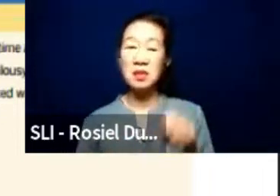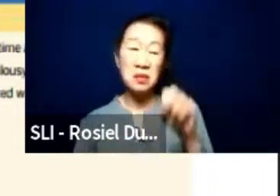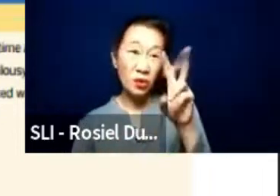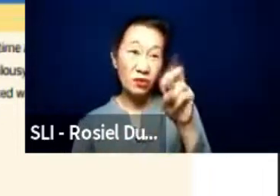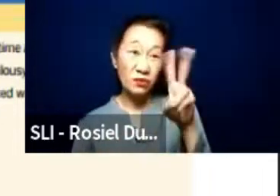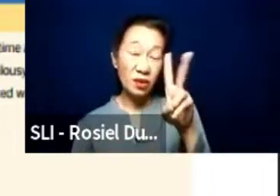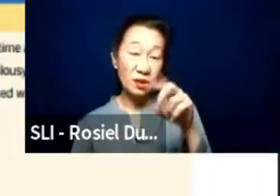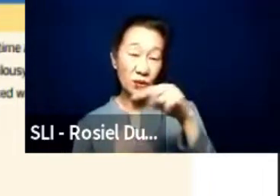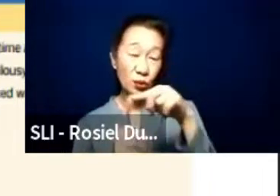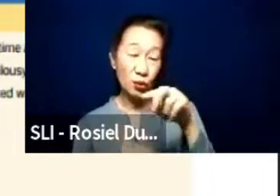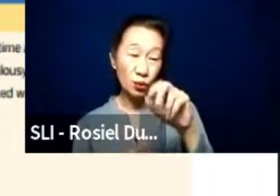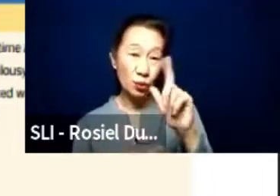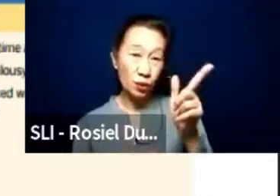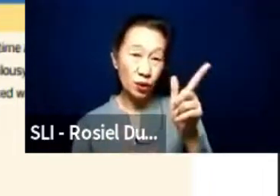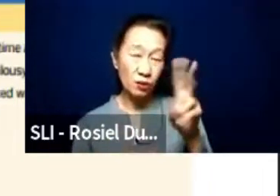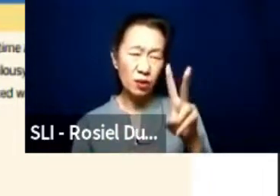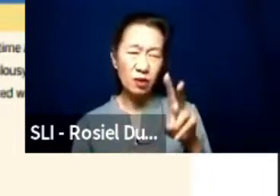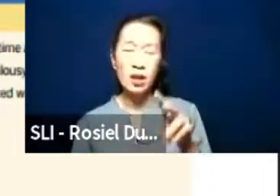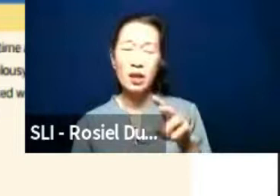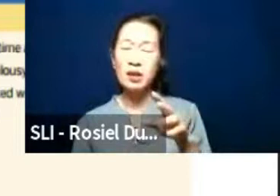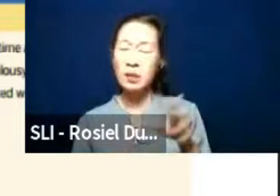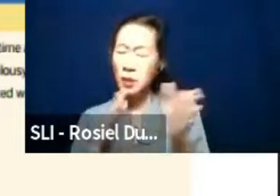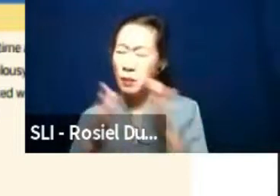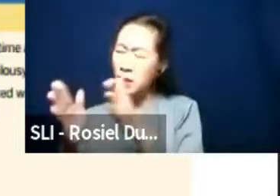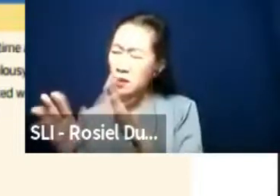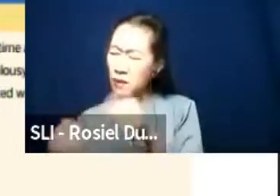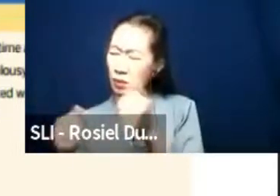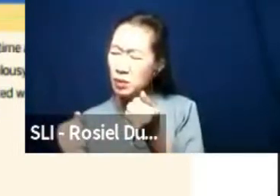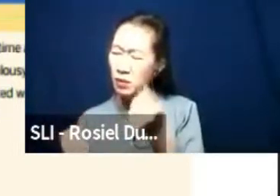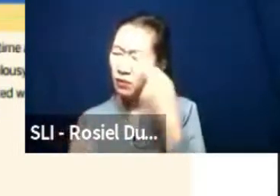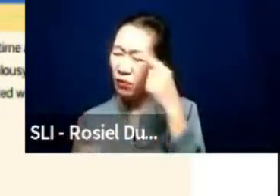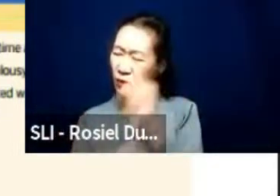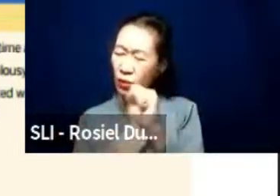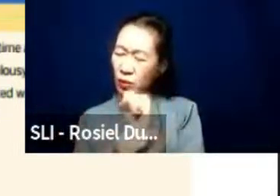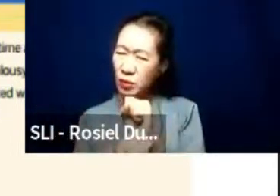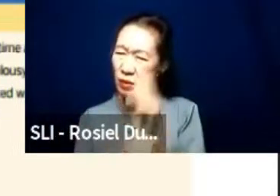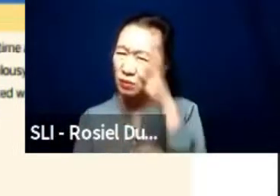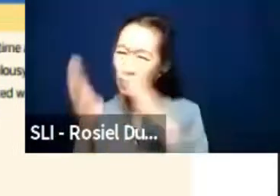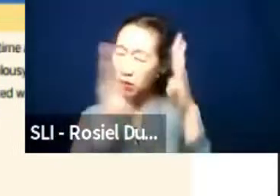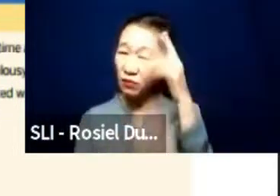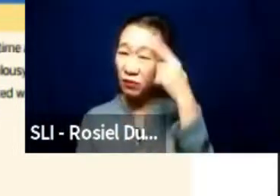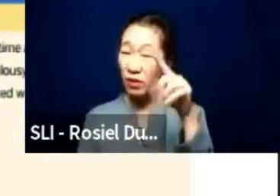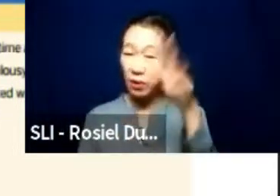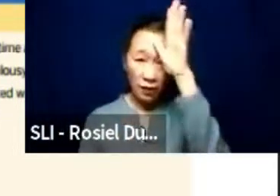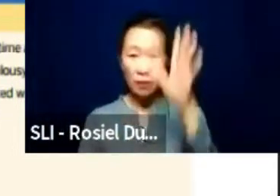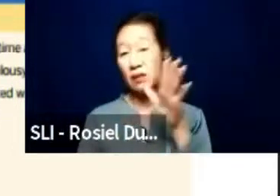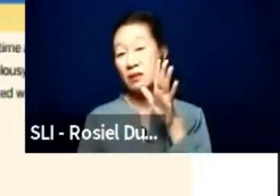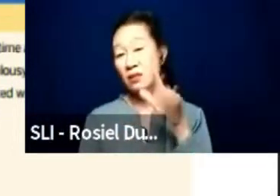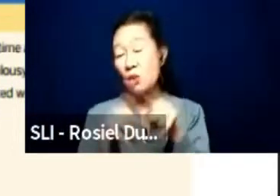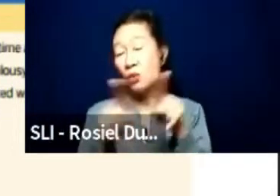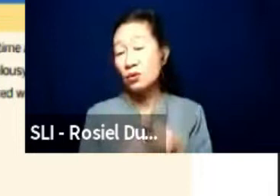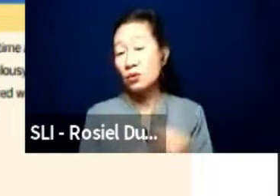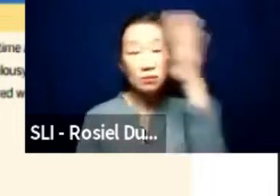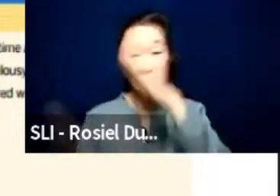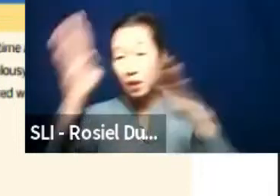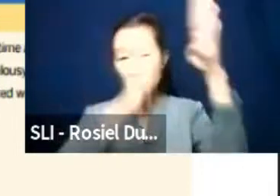yung pagplano sa career, no, vocational development. Nagiging issue yan para sa magulang at nagiging issue rin